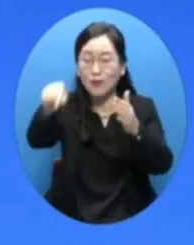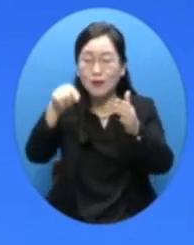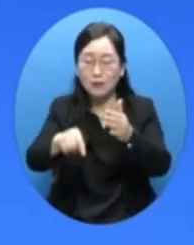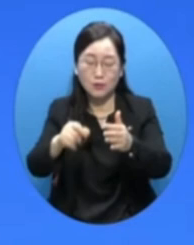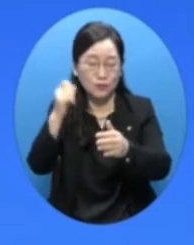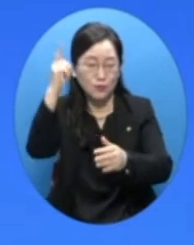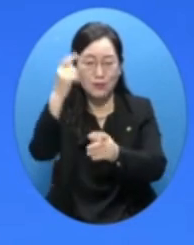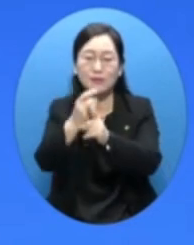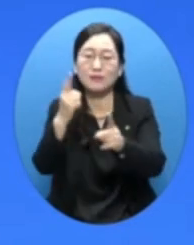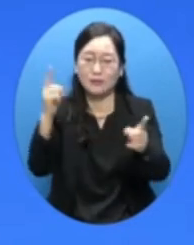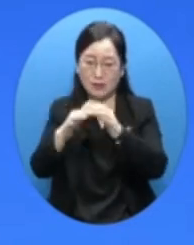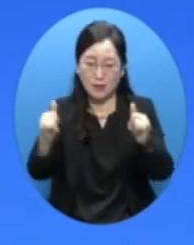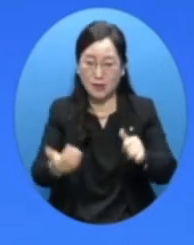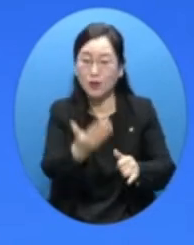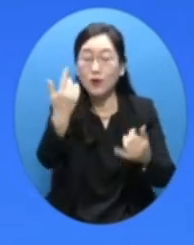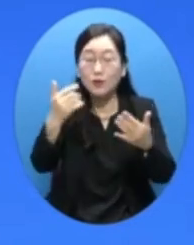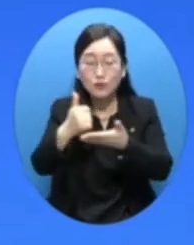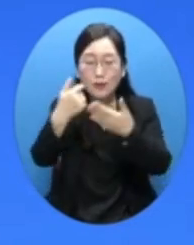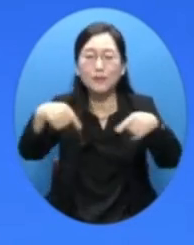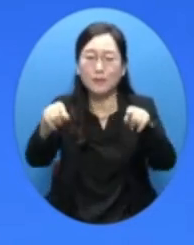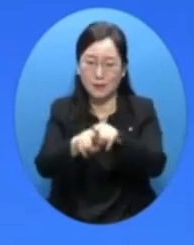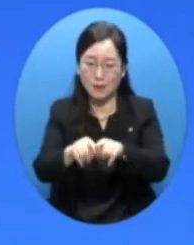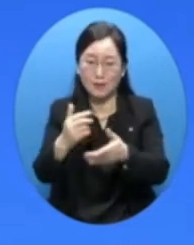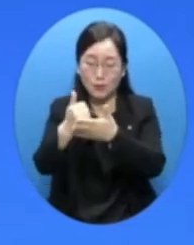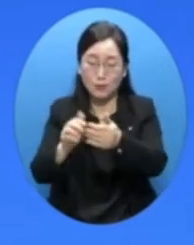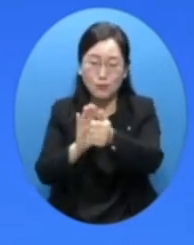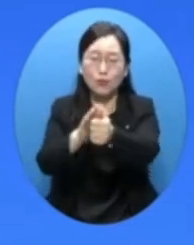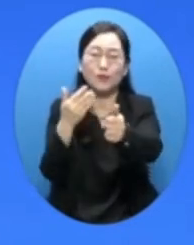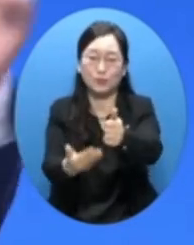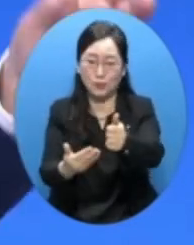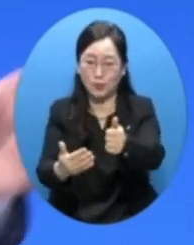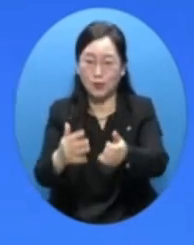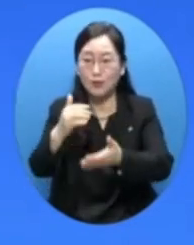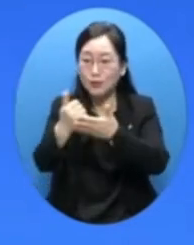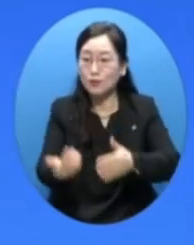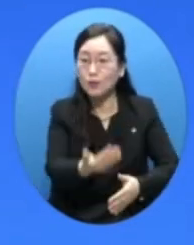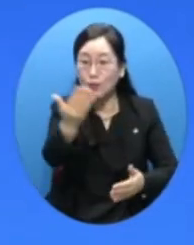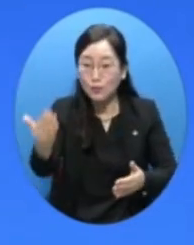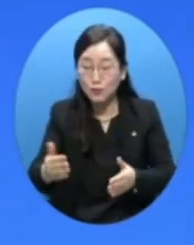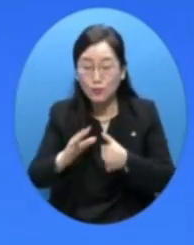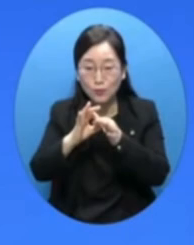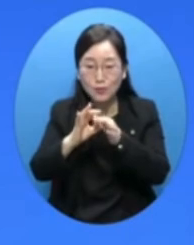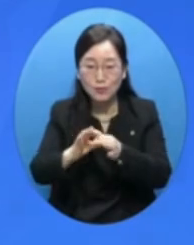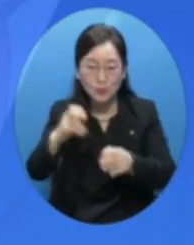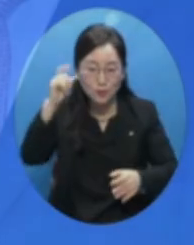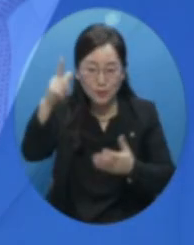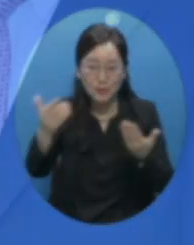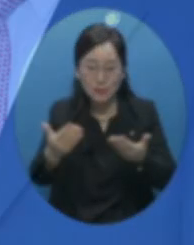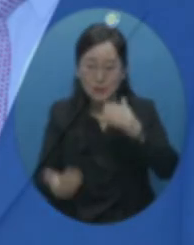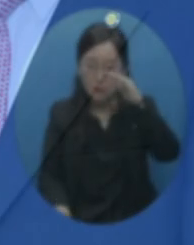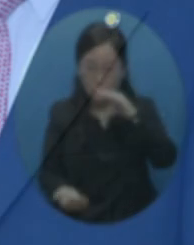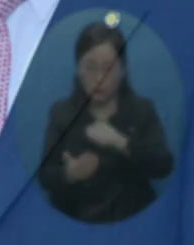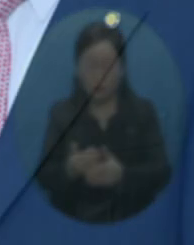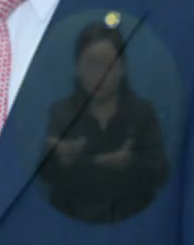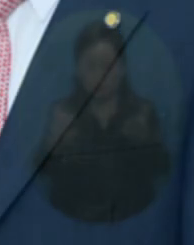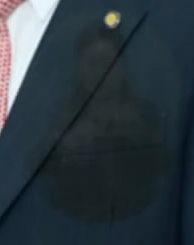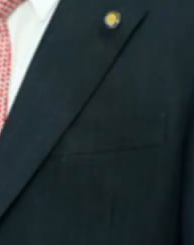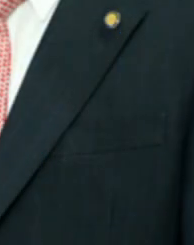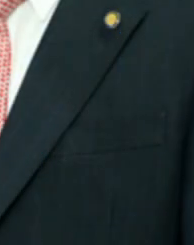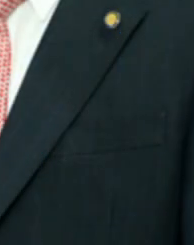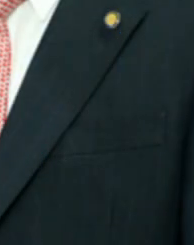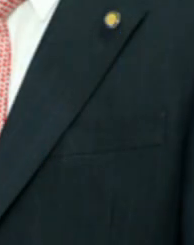승리자입니다. 여러분 주님이 함께 하십니다. 주님이 여러분을 도우십니다. 주님을 통해서 위대한 역사를 이루어 주실 것입니다.